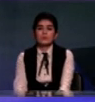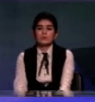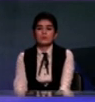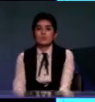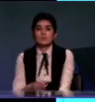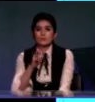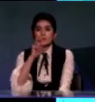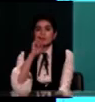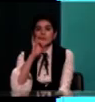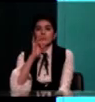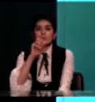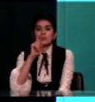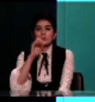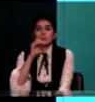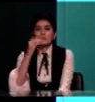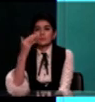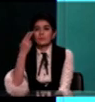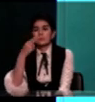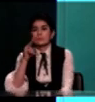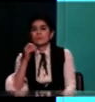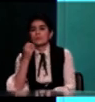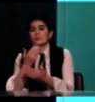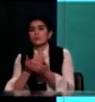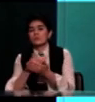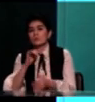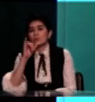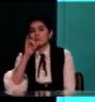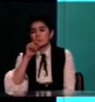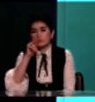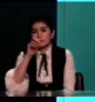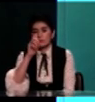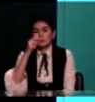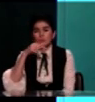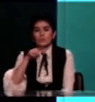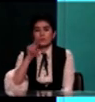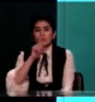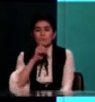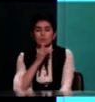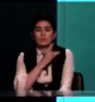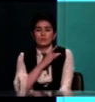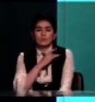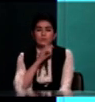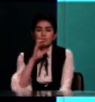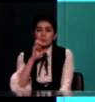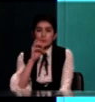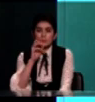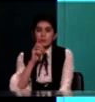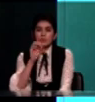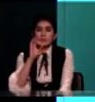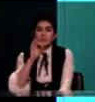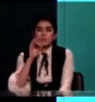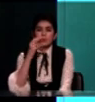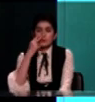Здесь показана брюхоногая моллюска, это улитка. Что здесь имеется? Нервные стволы внутренних